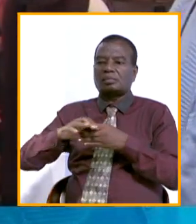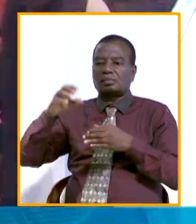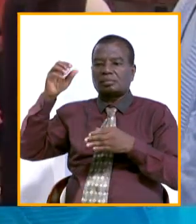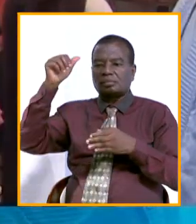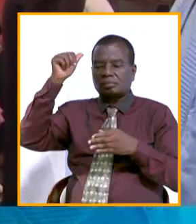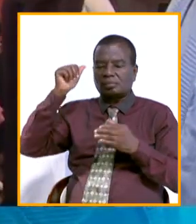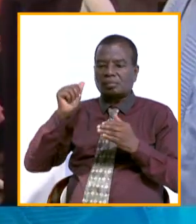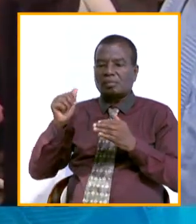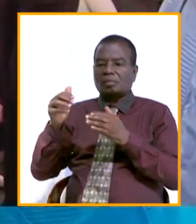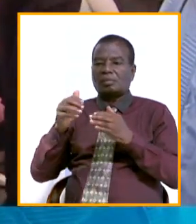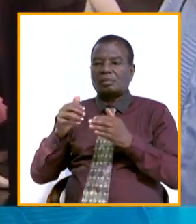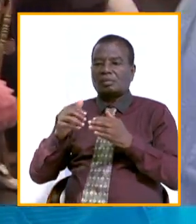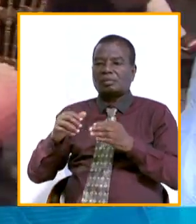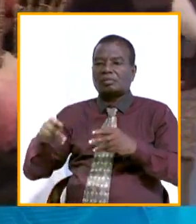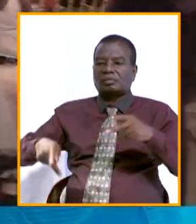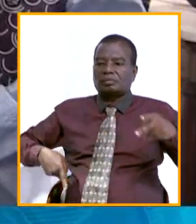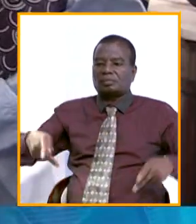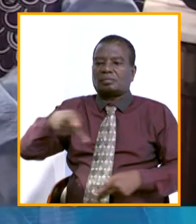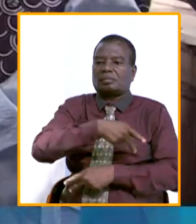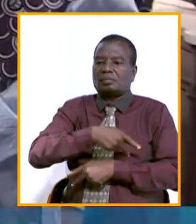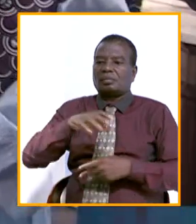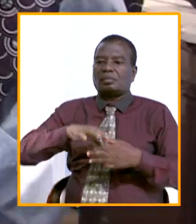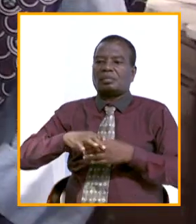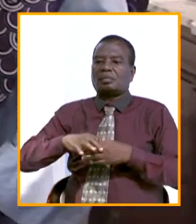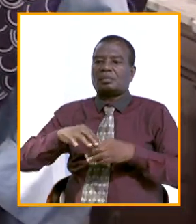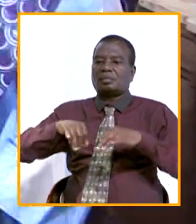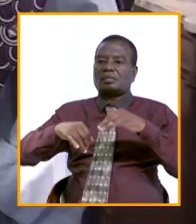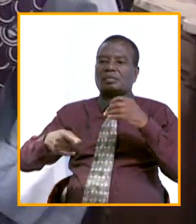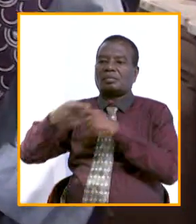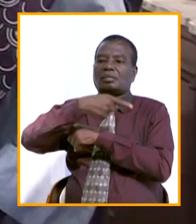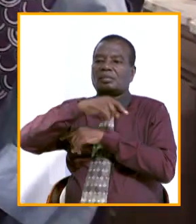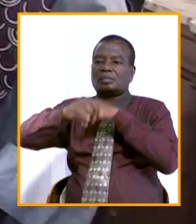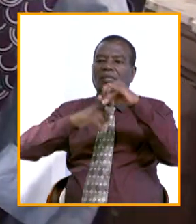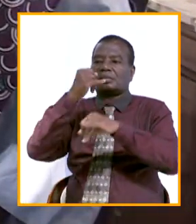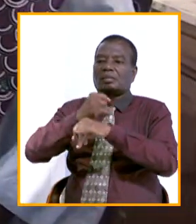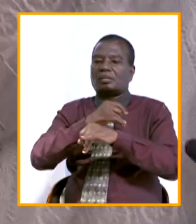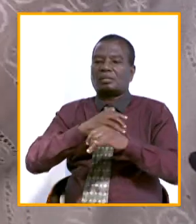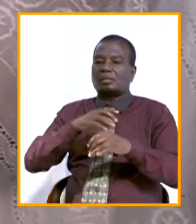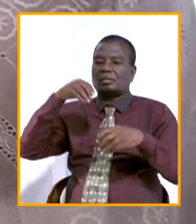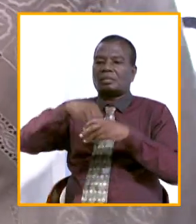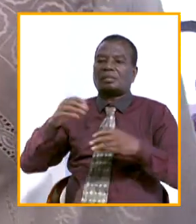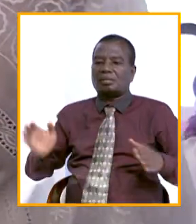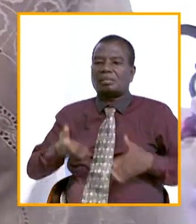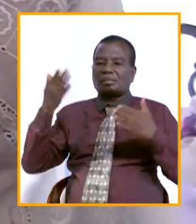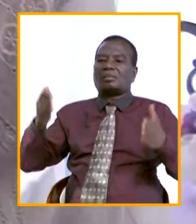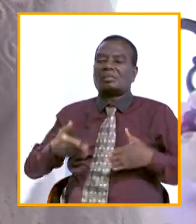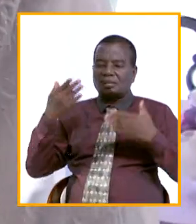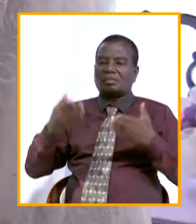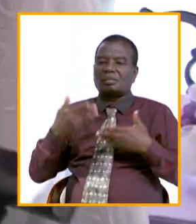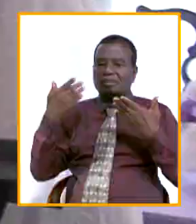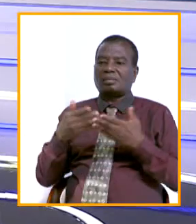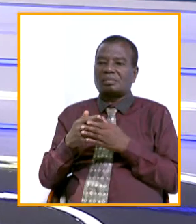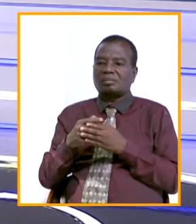à Washington DC les pagnes de la Journée internationale de la femme JIF 2022 dans une ambiance